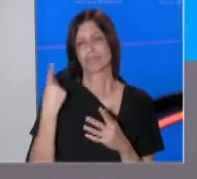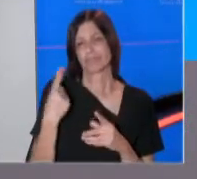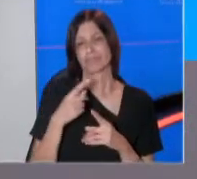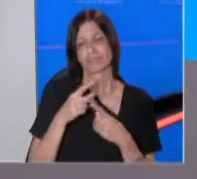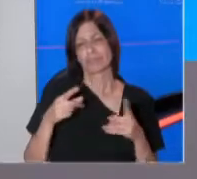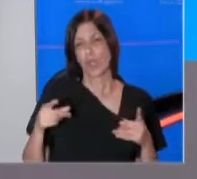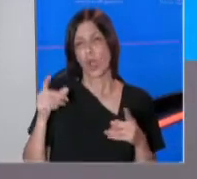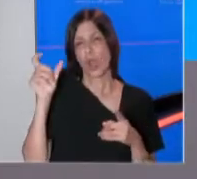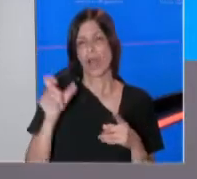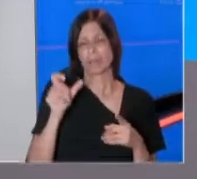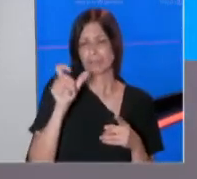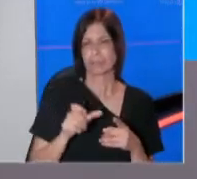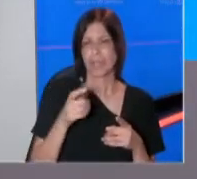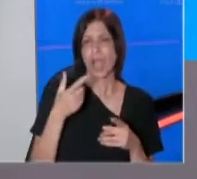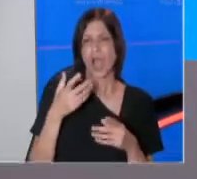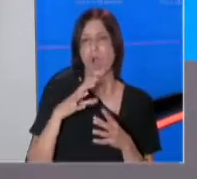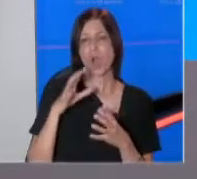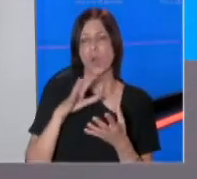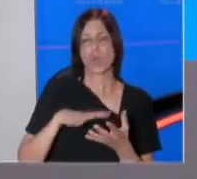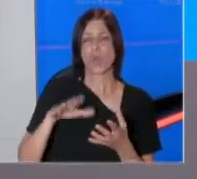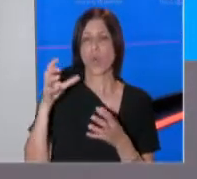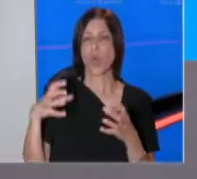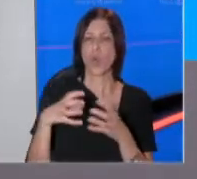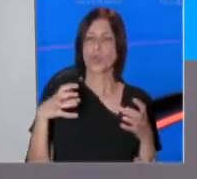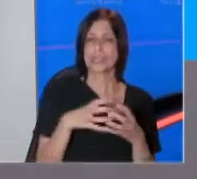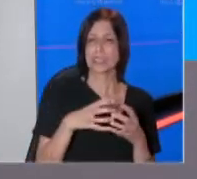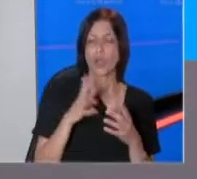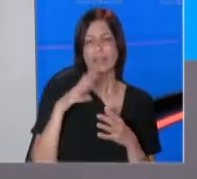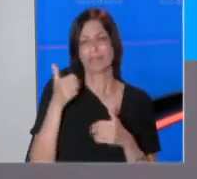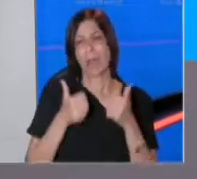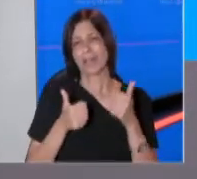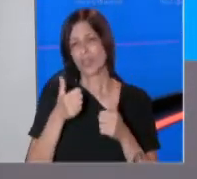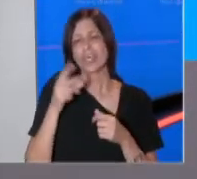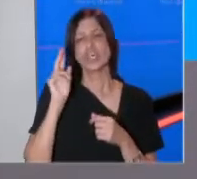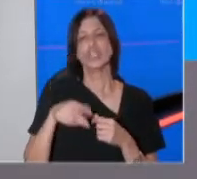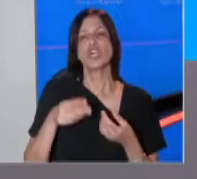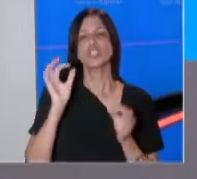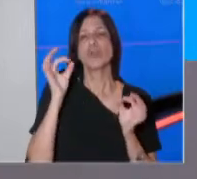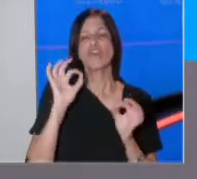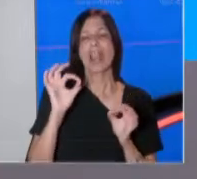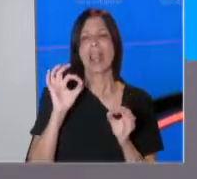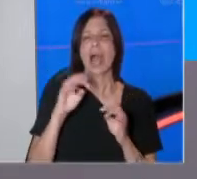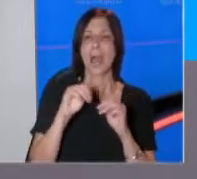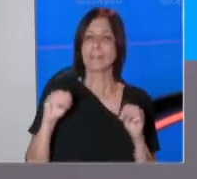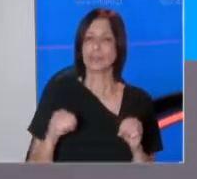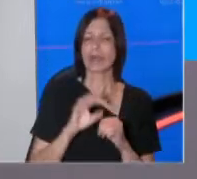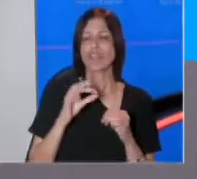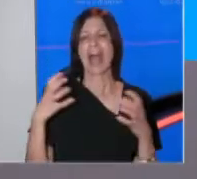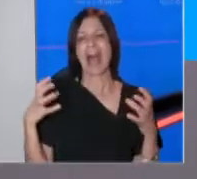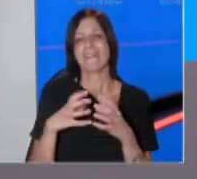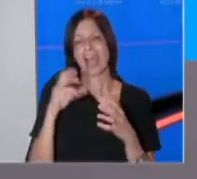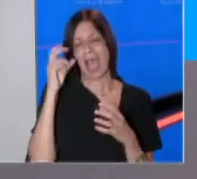ובכל האוכלוסיות, בכל המעמדות. יש ככה ייחודיות של המשפחה, של החברה